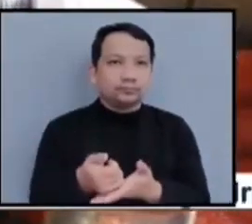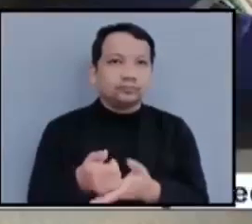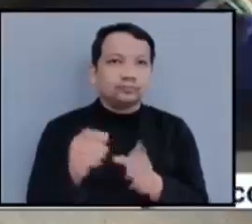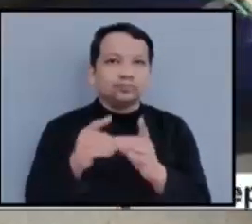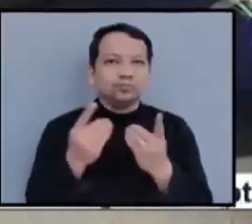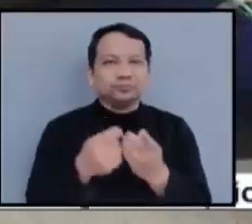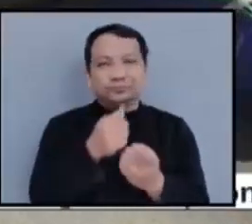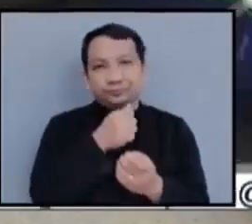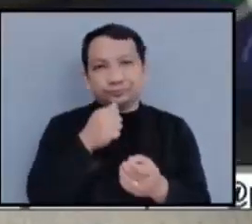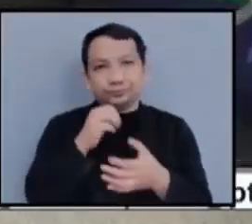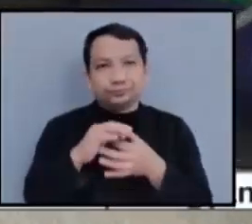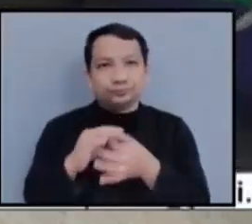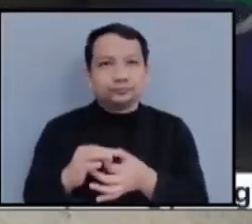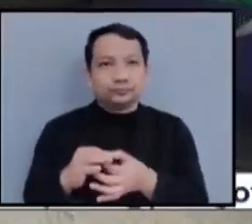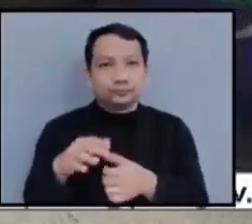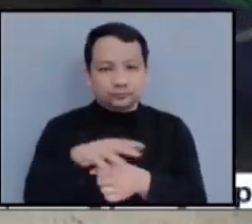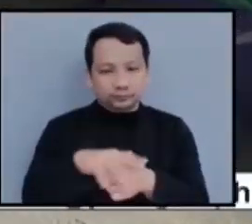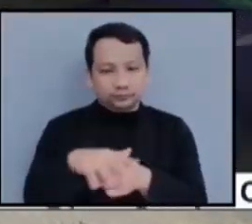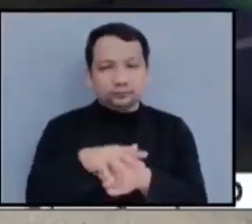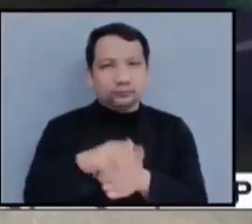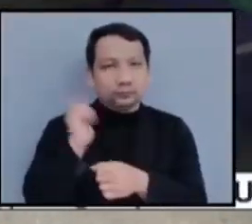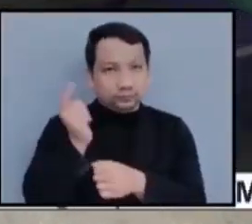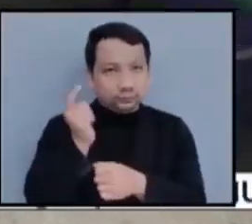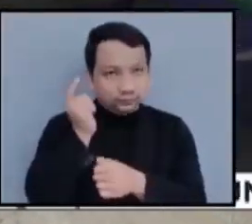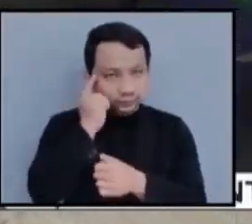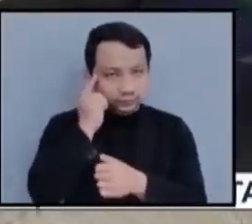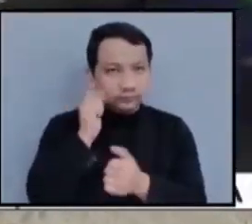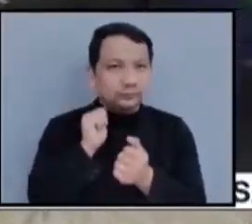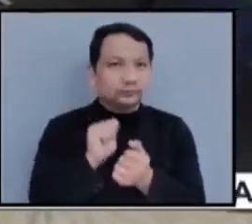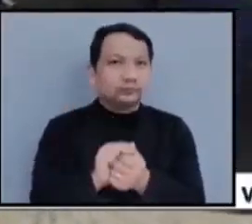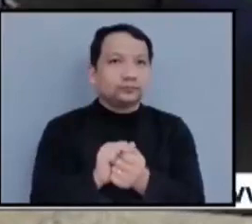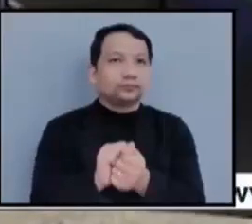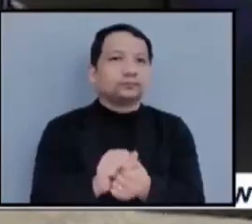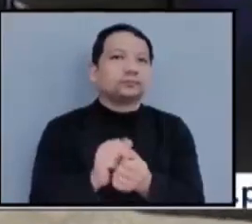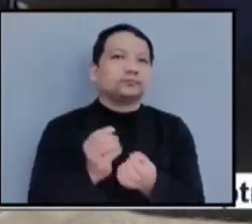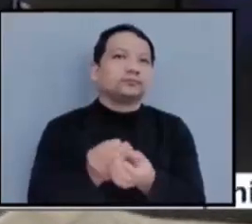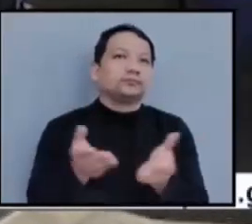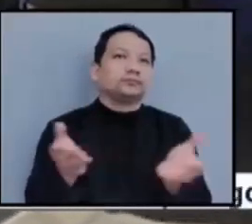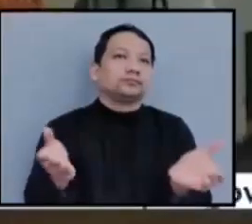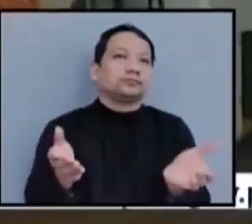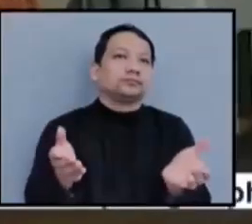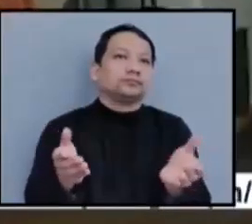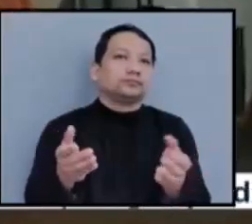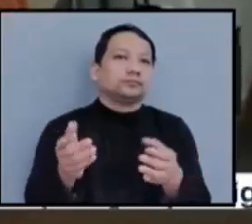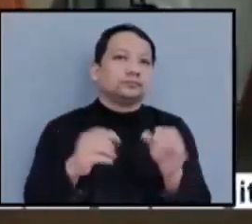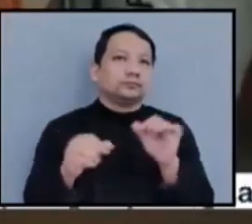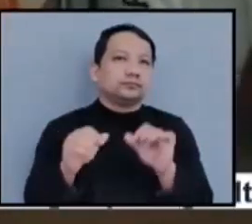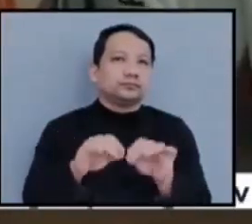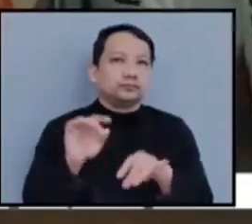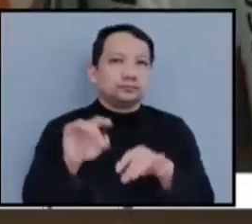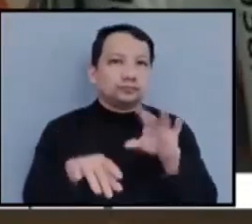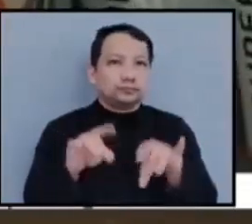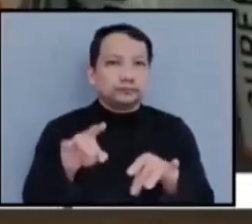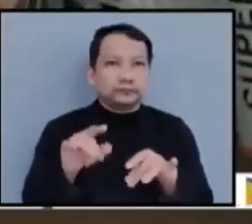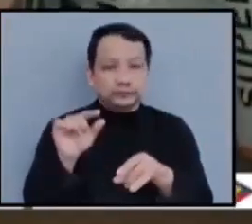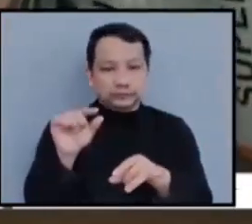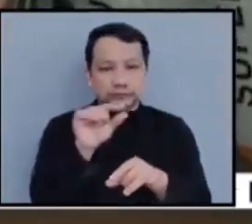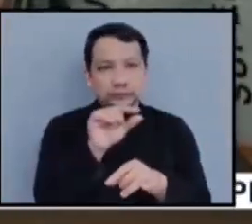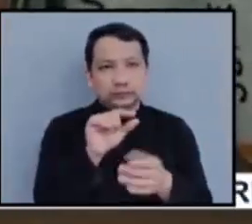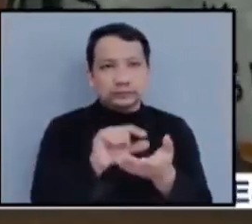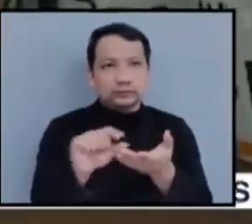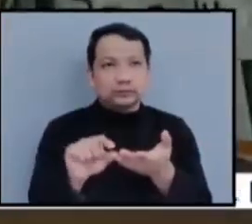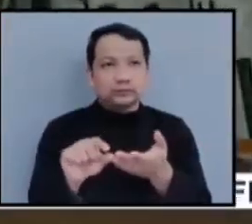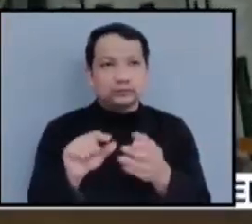Agriculture sa lokal na pamahalaan. Kabilang sa mga ipinamahagi ay mga abono, binhi at mga buto na pananim, organic